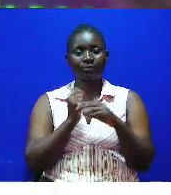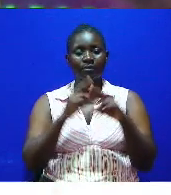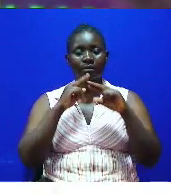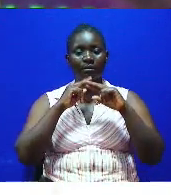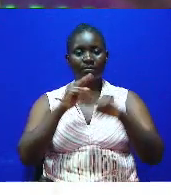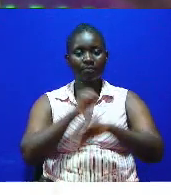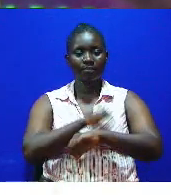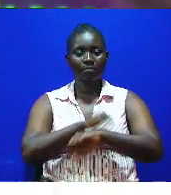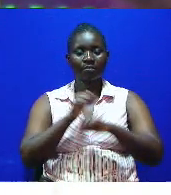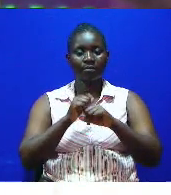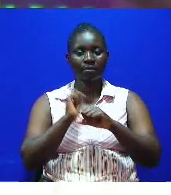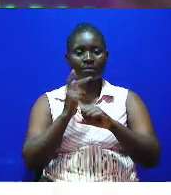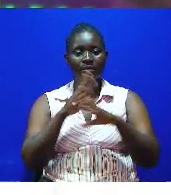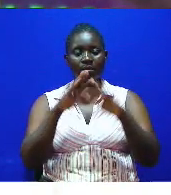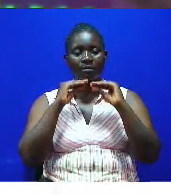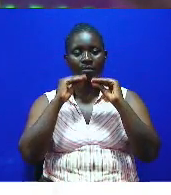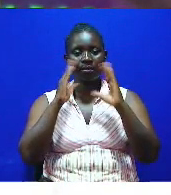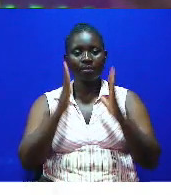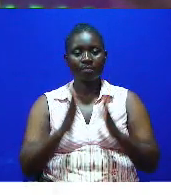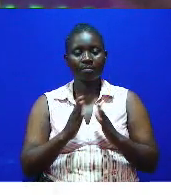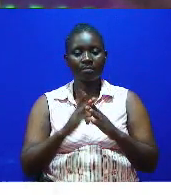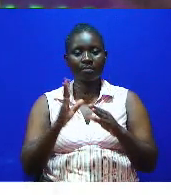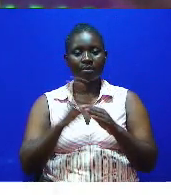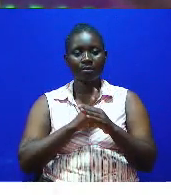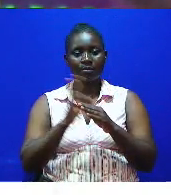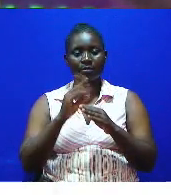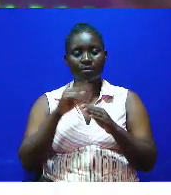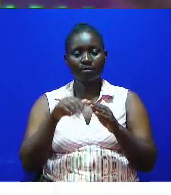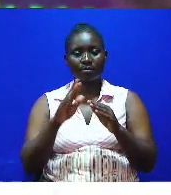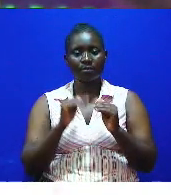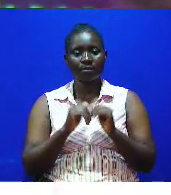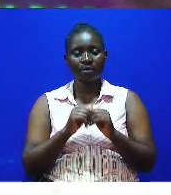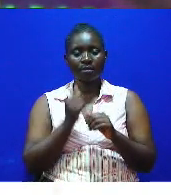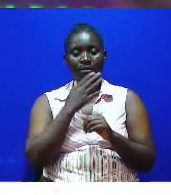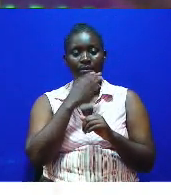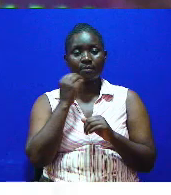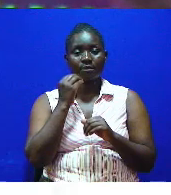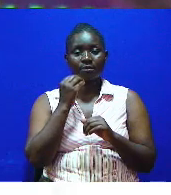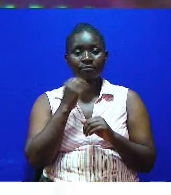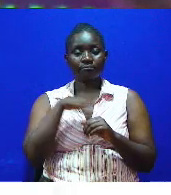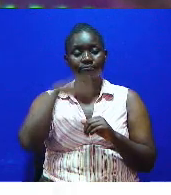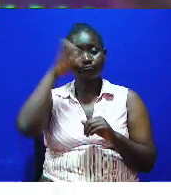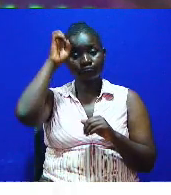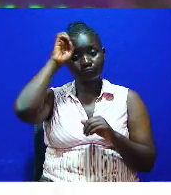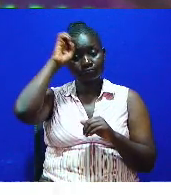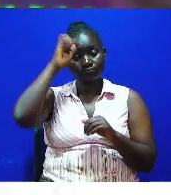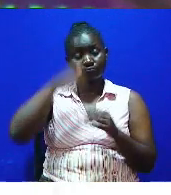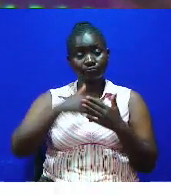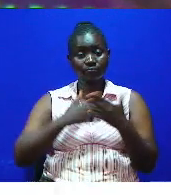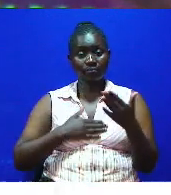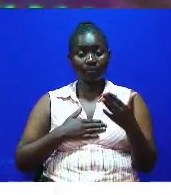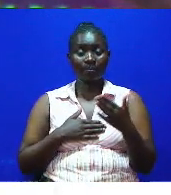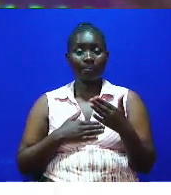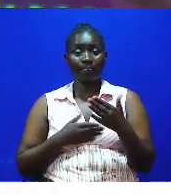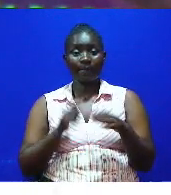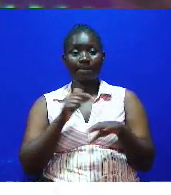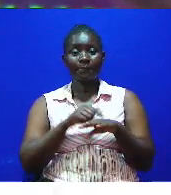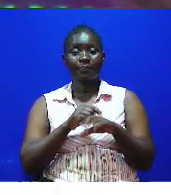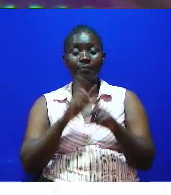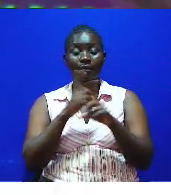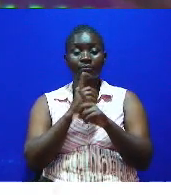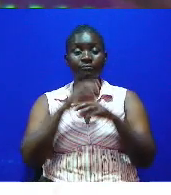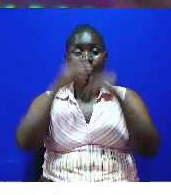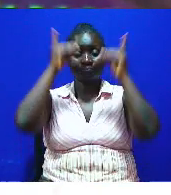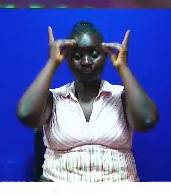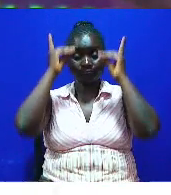edo nalio baorokia wabarabe bago ikerania ekerengo ekia yechisemi ayani gachile mage gosechinga kibirengerero